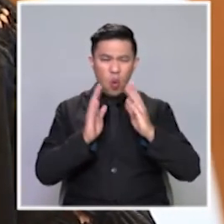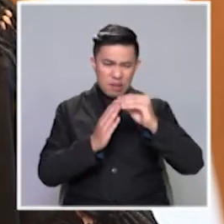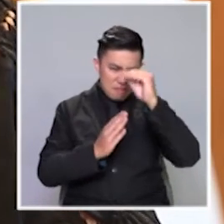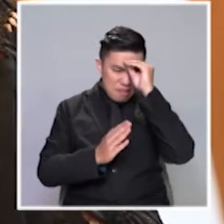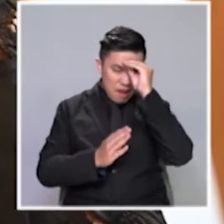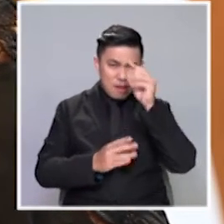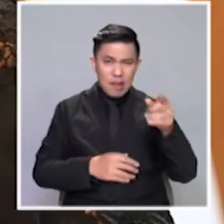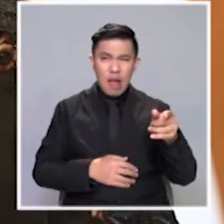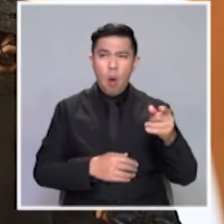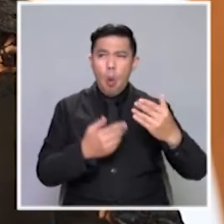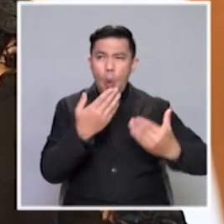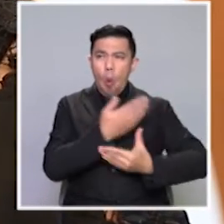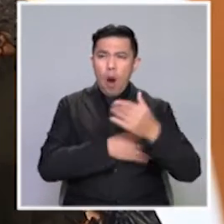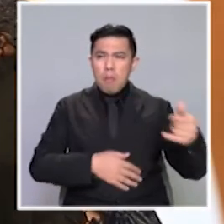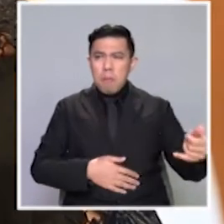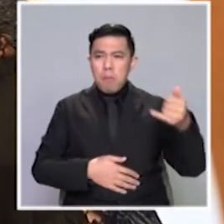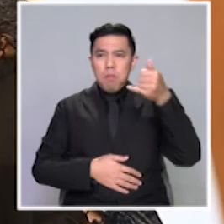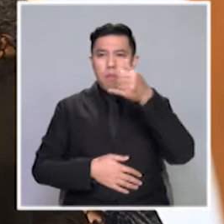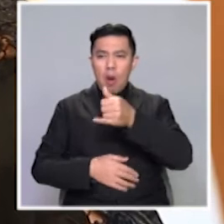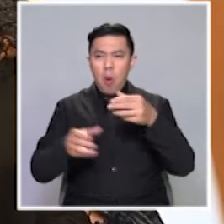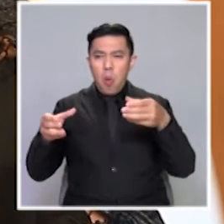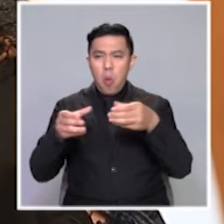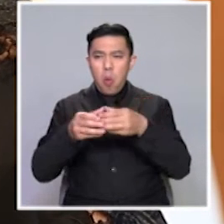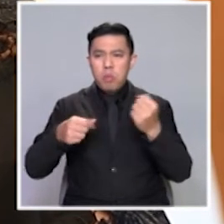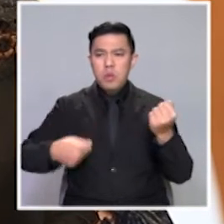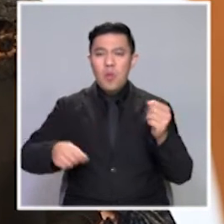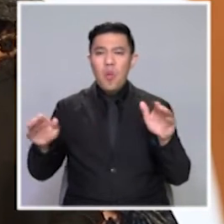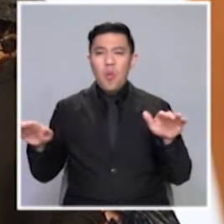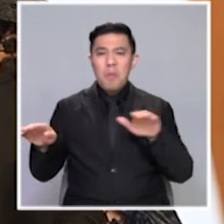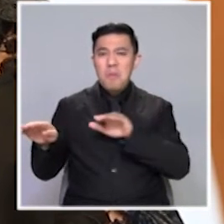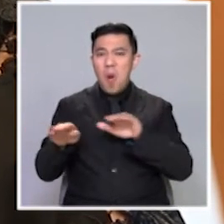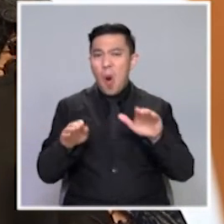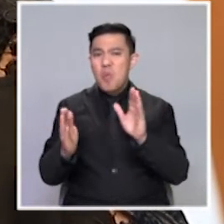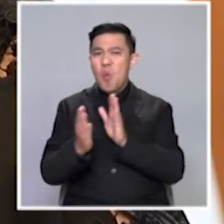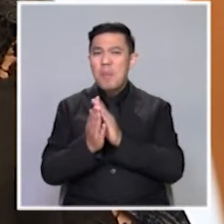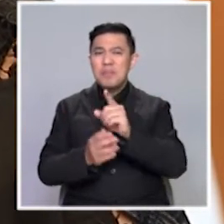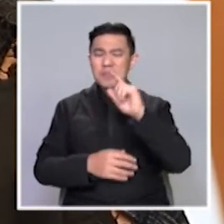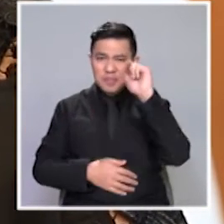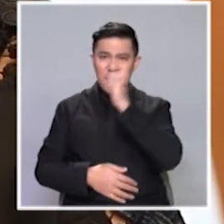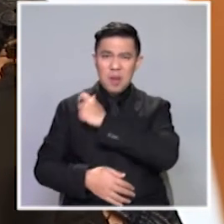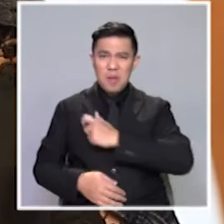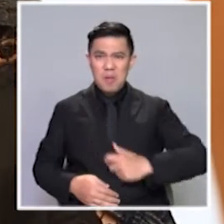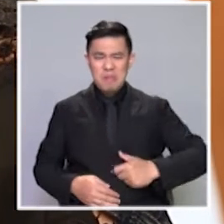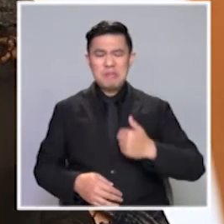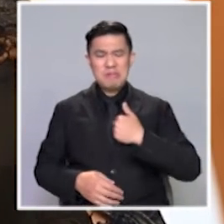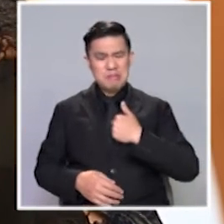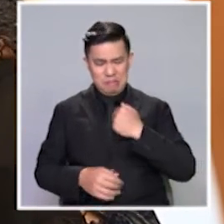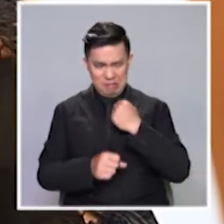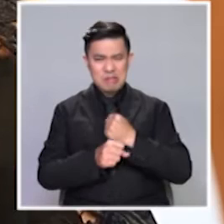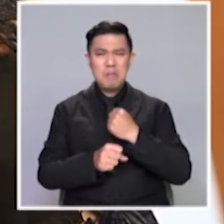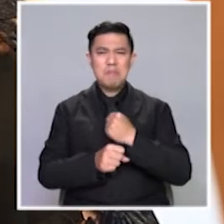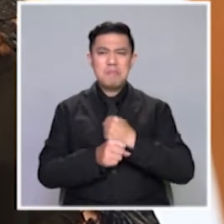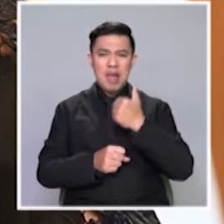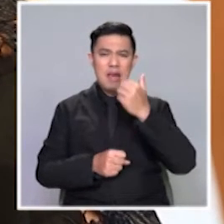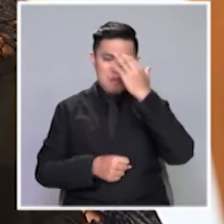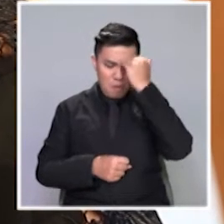นึ่งแล้วเราได้มาถวายเสียงในความรู้สึกของพี่เนี่ยพี่ทำได้ทุกอย่างถ้าสมมุติว่